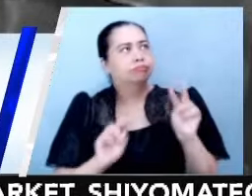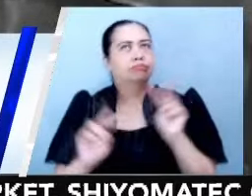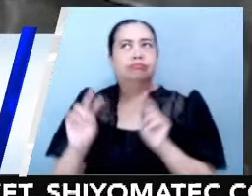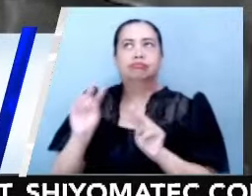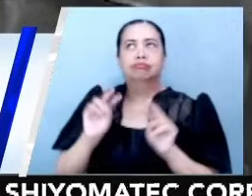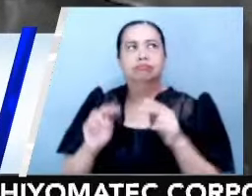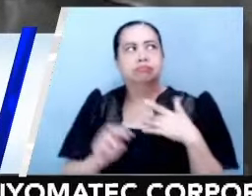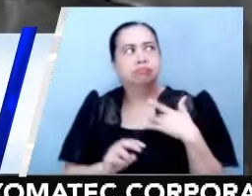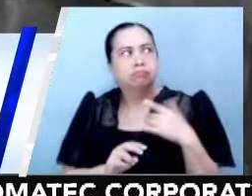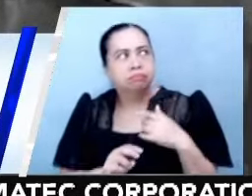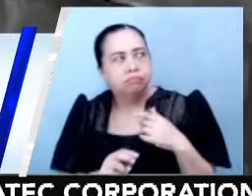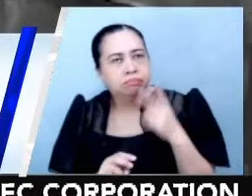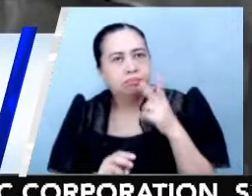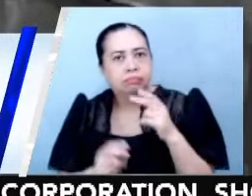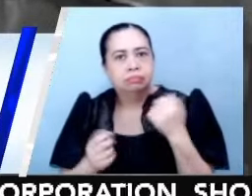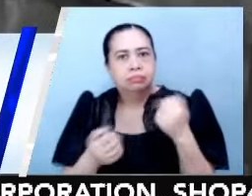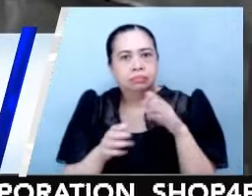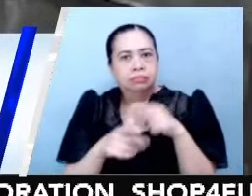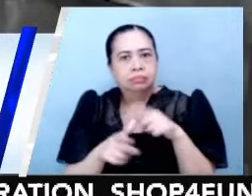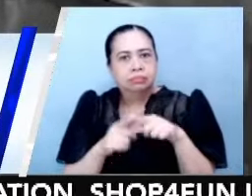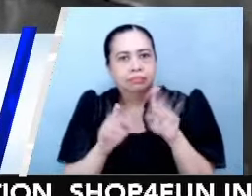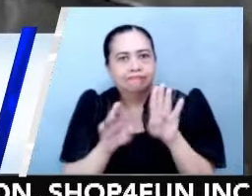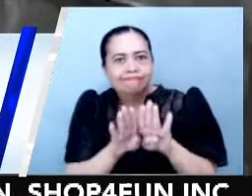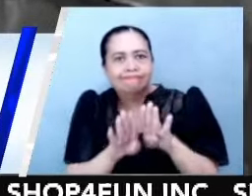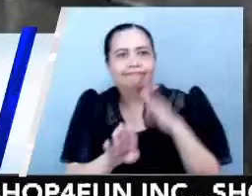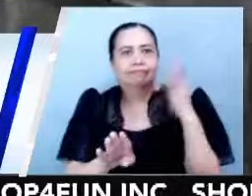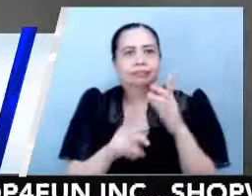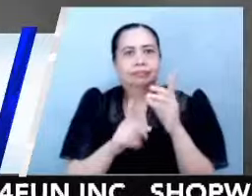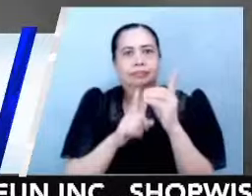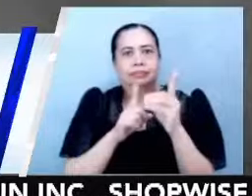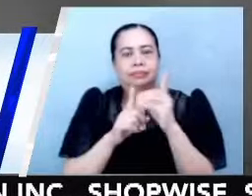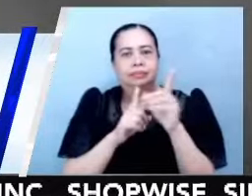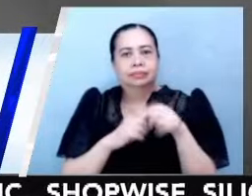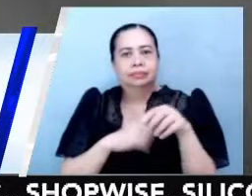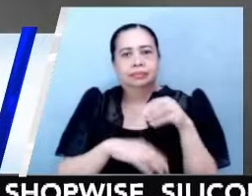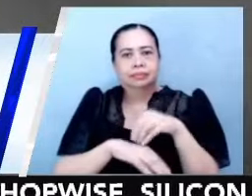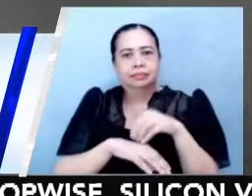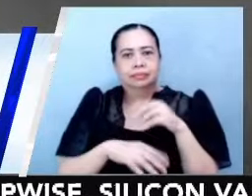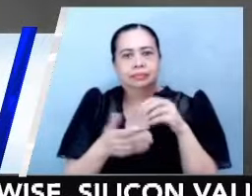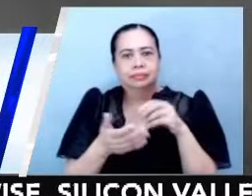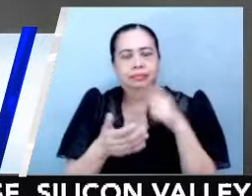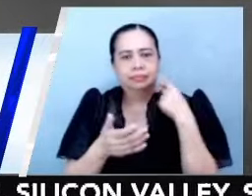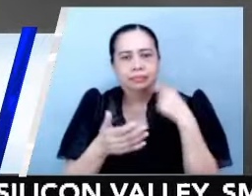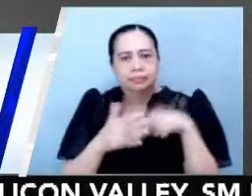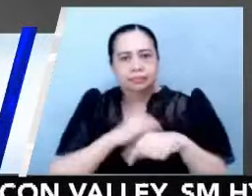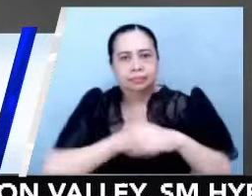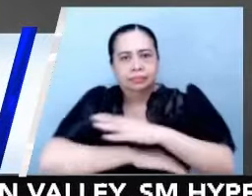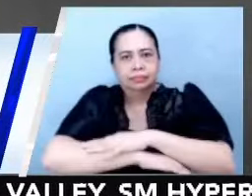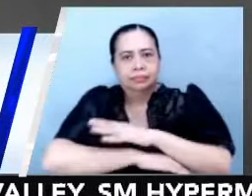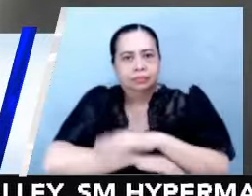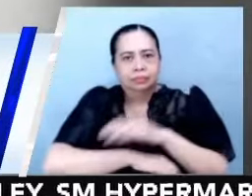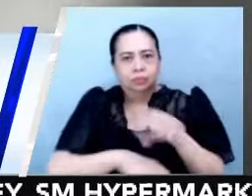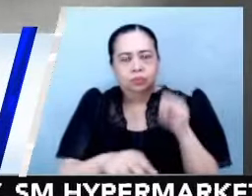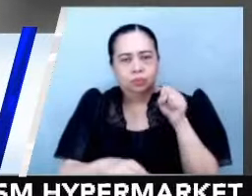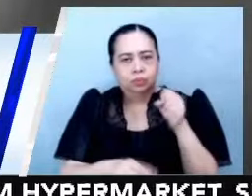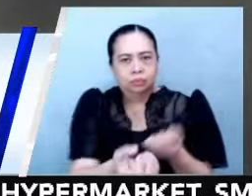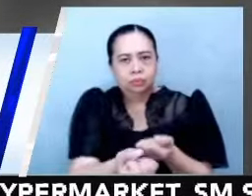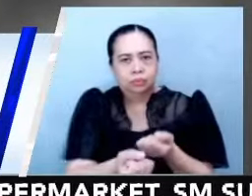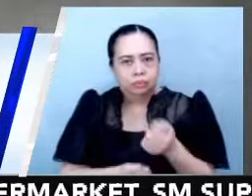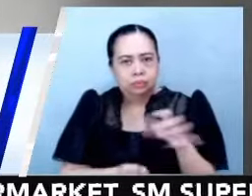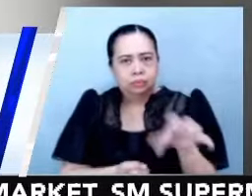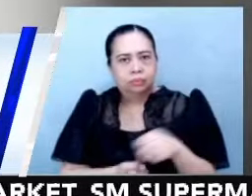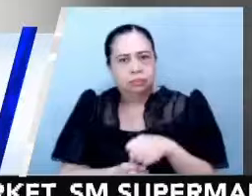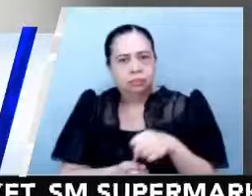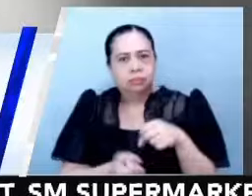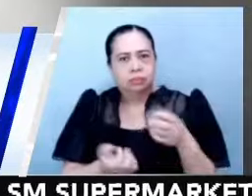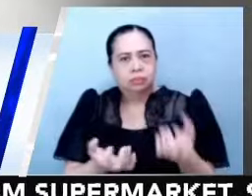habang binubuksan ang pinto ng tindahan. Sa loob, pinuntahan niya agad ang isang lamesa. Binuksan ang drawer, kinuha ang isang pouch at